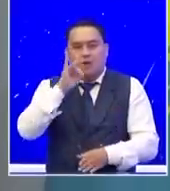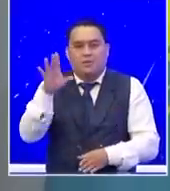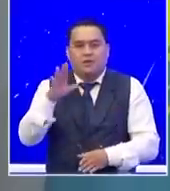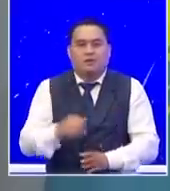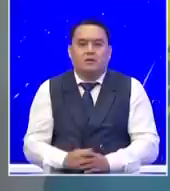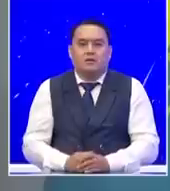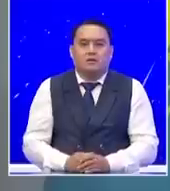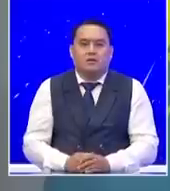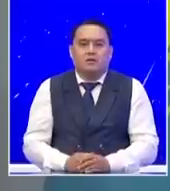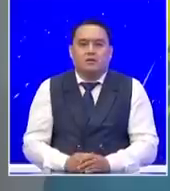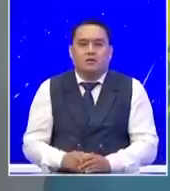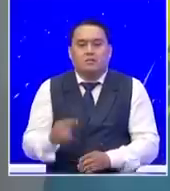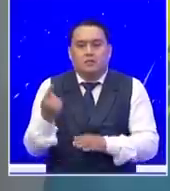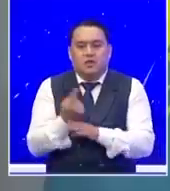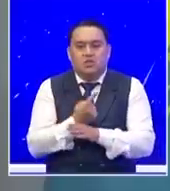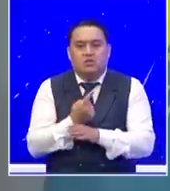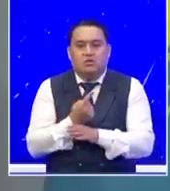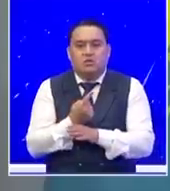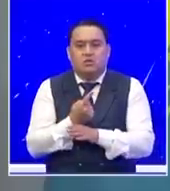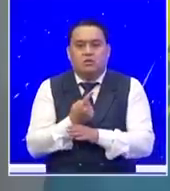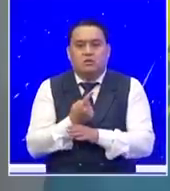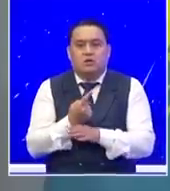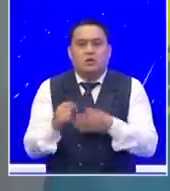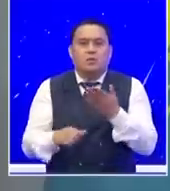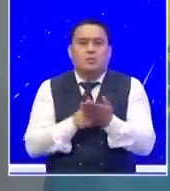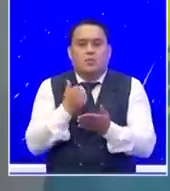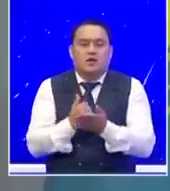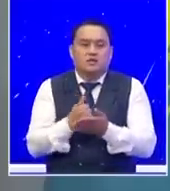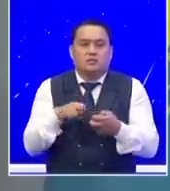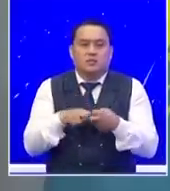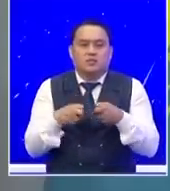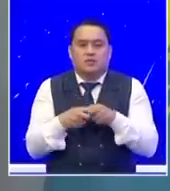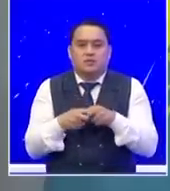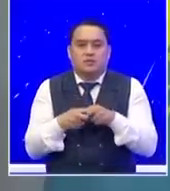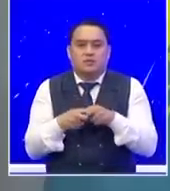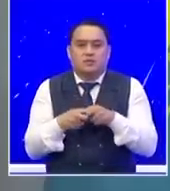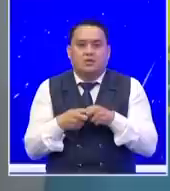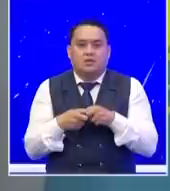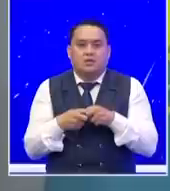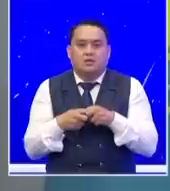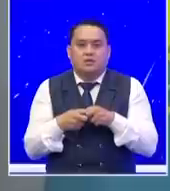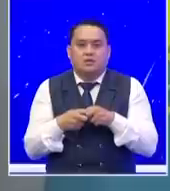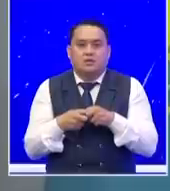құндылықтарын. Соның негізгі бір негізі басты мәселесі ол